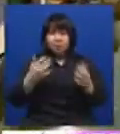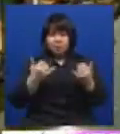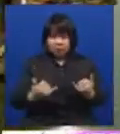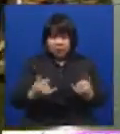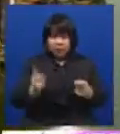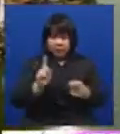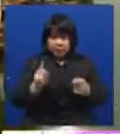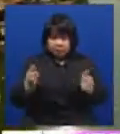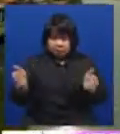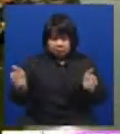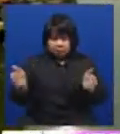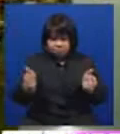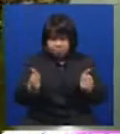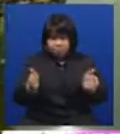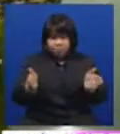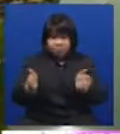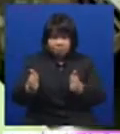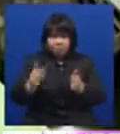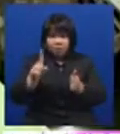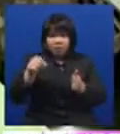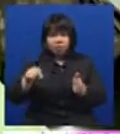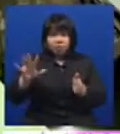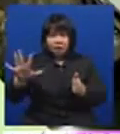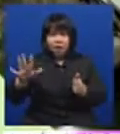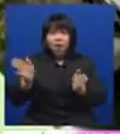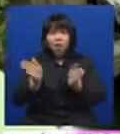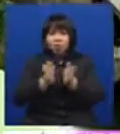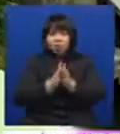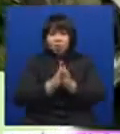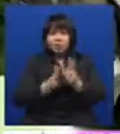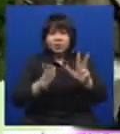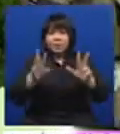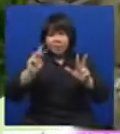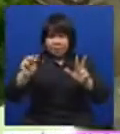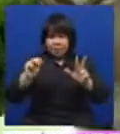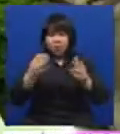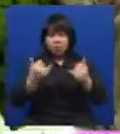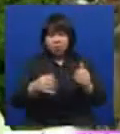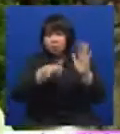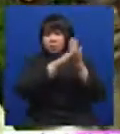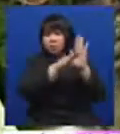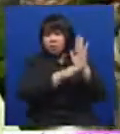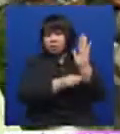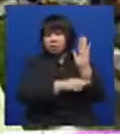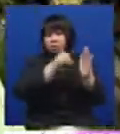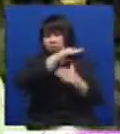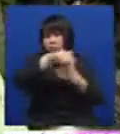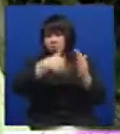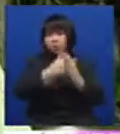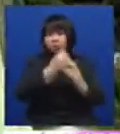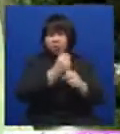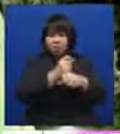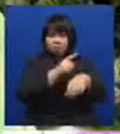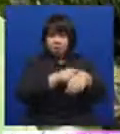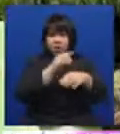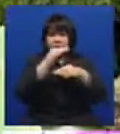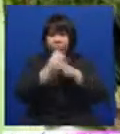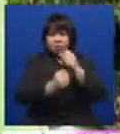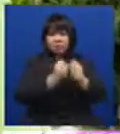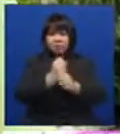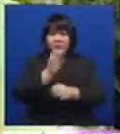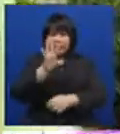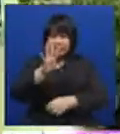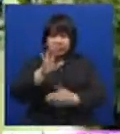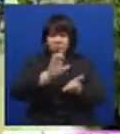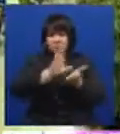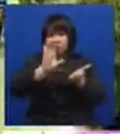ามาในคลองอีกฝั่งละ 1.5 เมตรรวม3เมตรทั้งนี้กระบวนการทั้งหมดจะใช้เวลา4ปีด้วยงบประมาณ 2,400 ล้